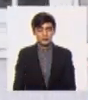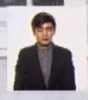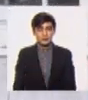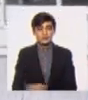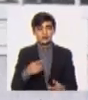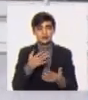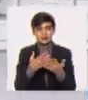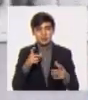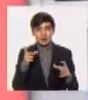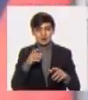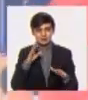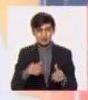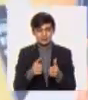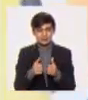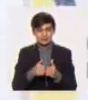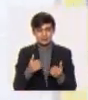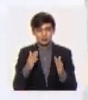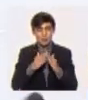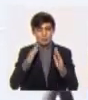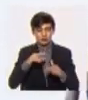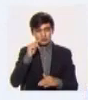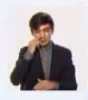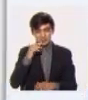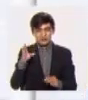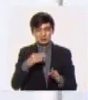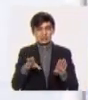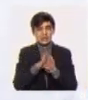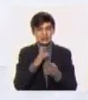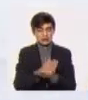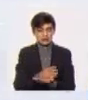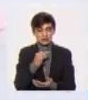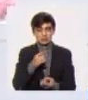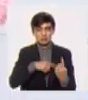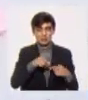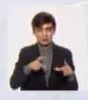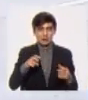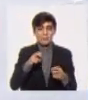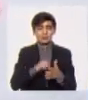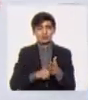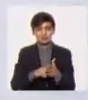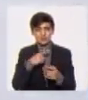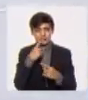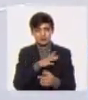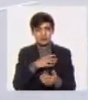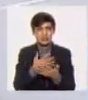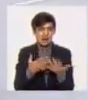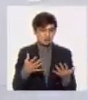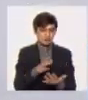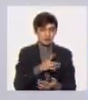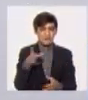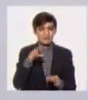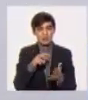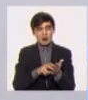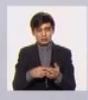Некоторые магазины, расположенные в жилых массивах Шымкента, закрыты. Предприниматели причины называют разные. Некоторые